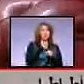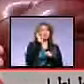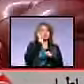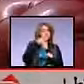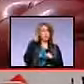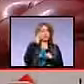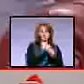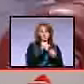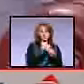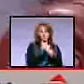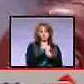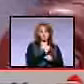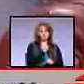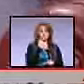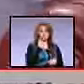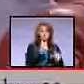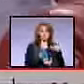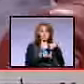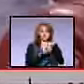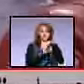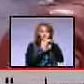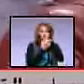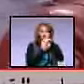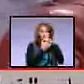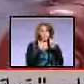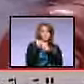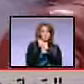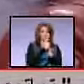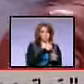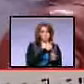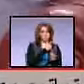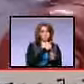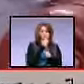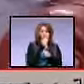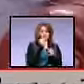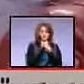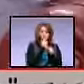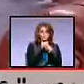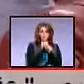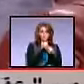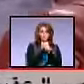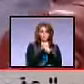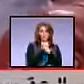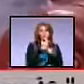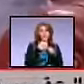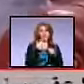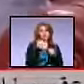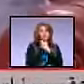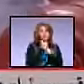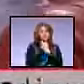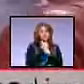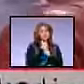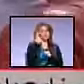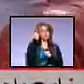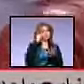قلبك. لما دخلت المعهد بقى بدأت طبعا بقى تعيش بقى دور المخرج بقى، وطبعا انت عايز تعمل بقى اعمال،